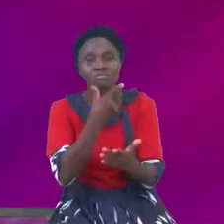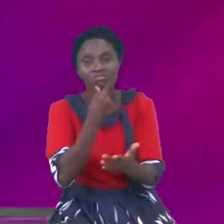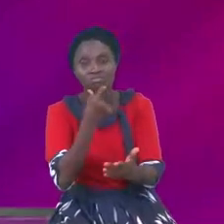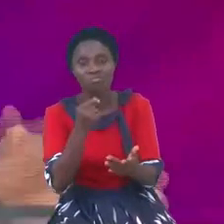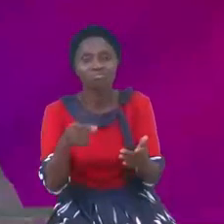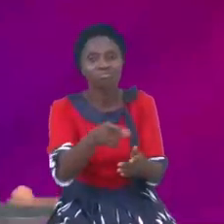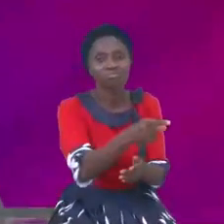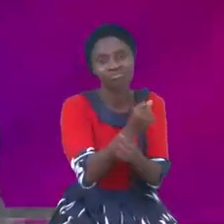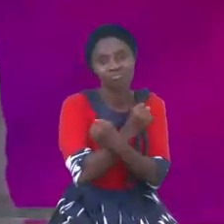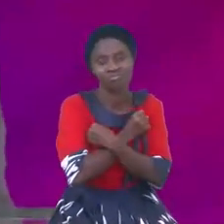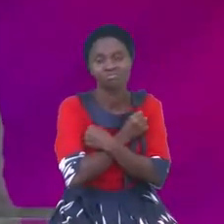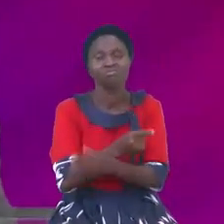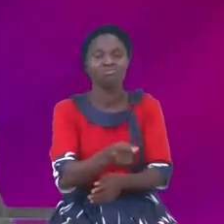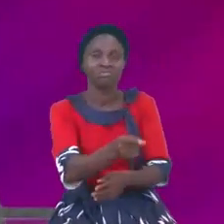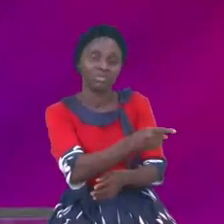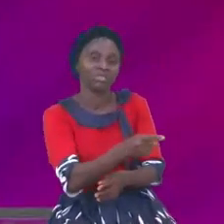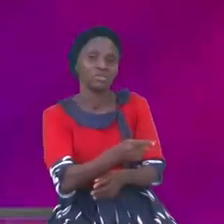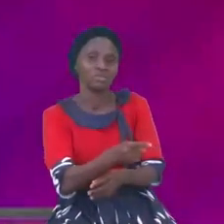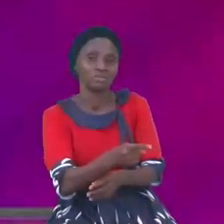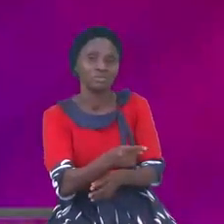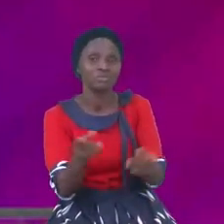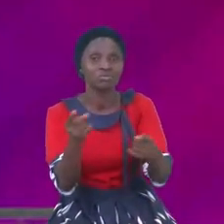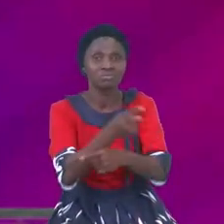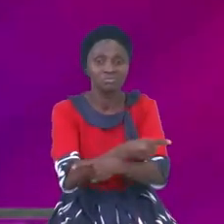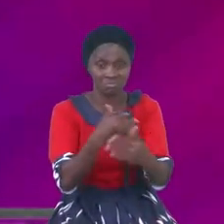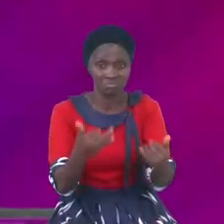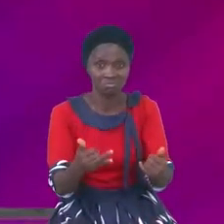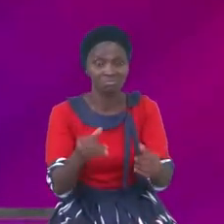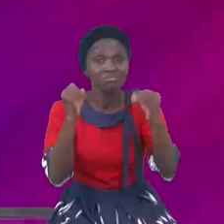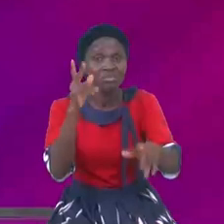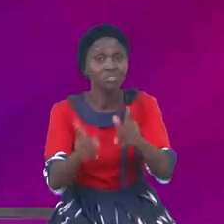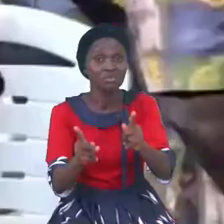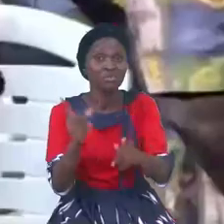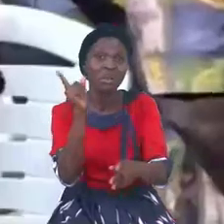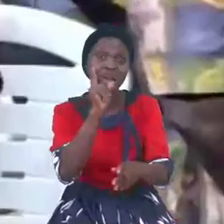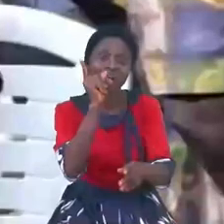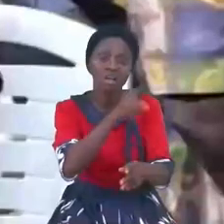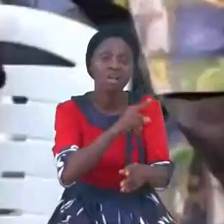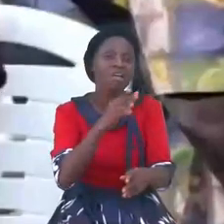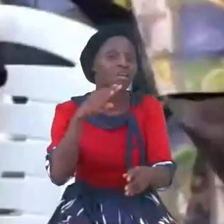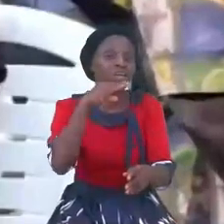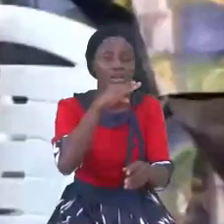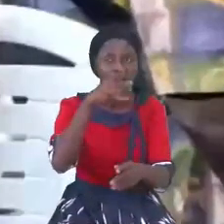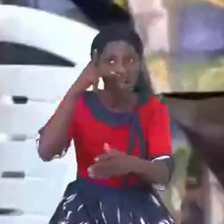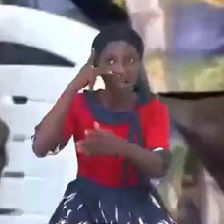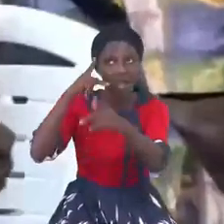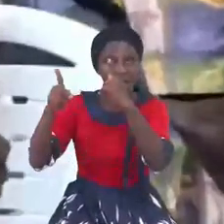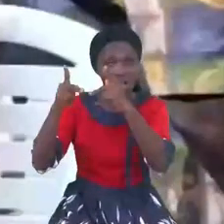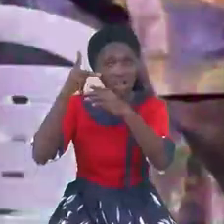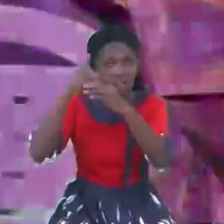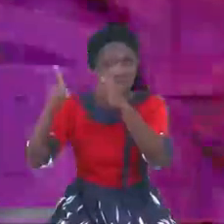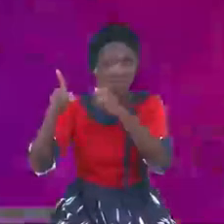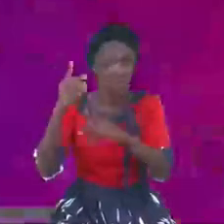mosaïque. Aujourd'hui, il y a des prophètes qui ramènent les gens à la fausseté. Seigneur, je ne veux pas être victime de